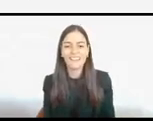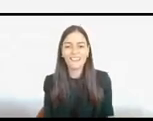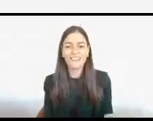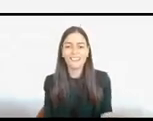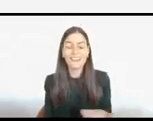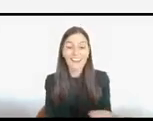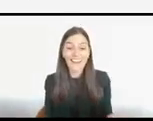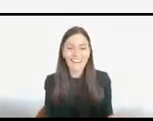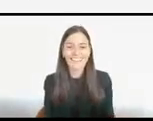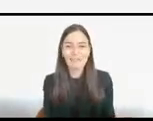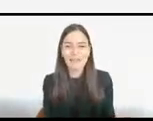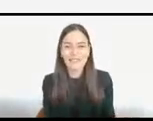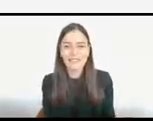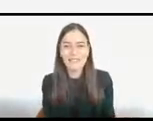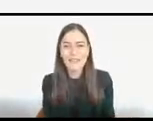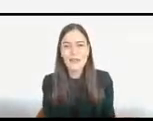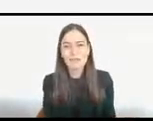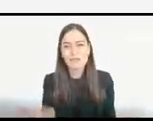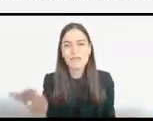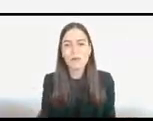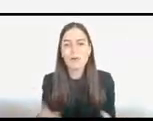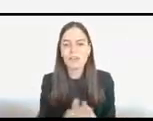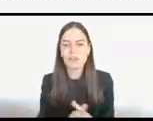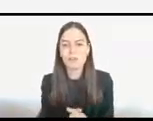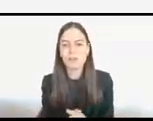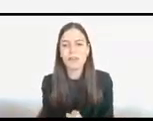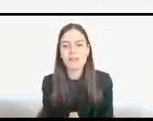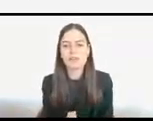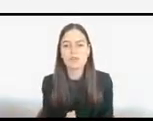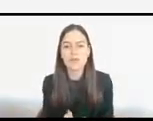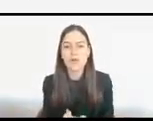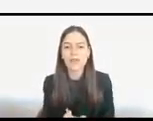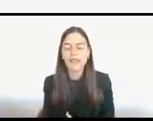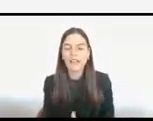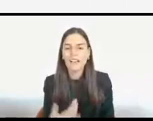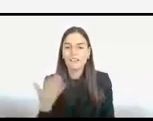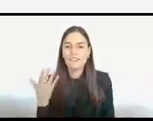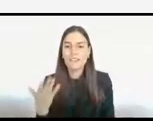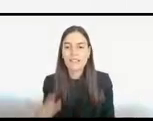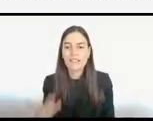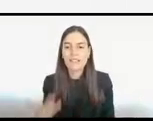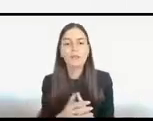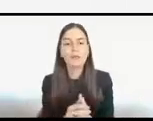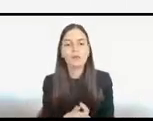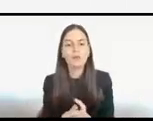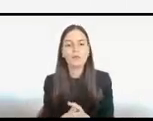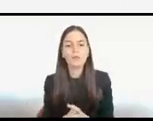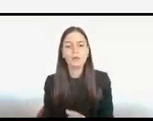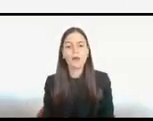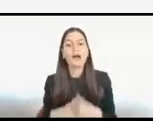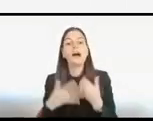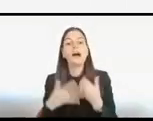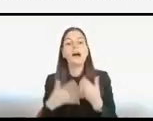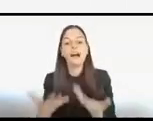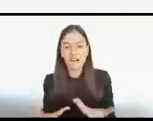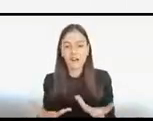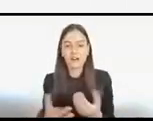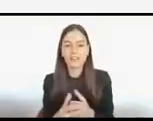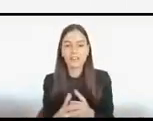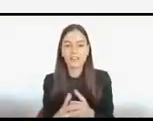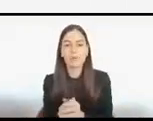est clair et précis, puisqu'en location meublée, j'aurai 5 000 euros de revenus